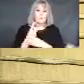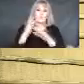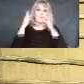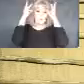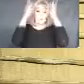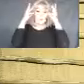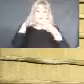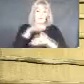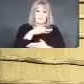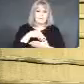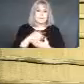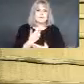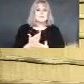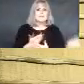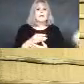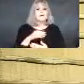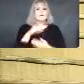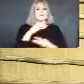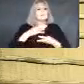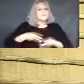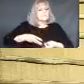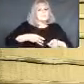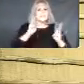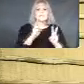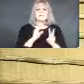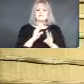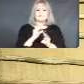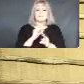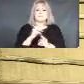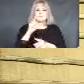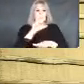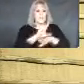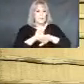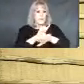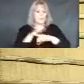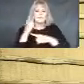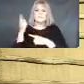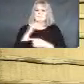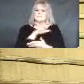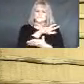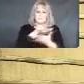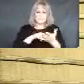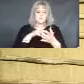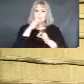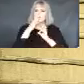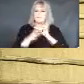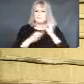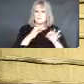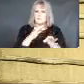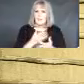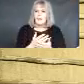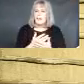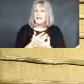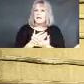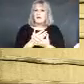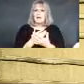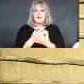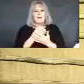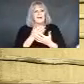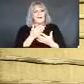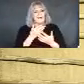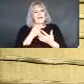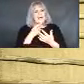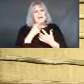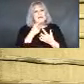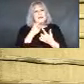koninkryk. En vriende, die manier wat Lukas die story vertel, is nou so 'n halve thema wat ek nou wil inlei, maar